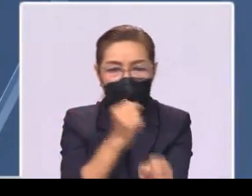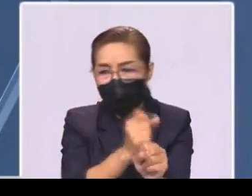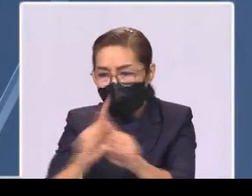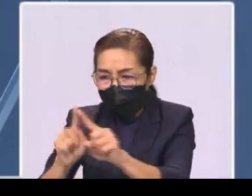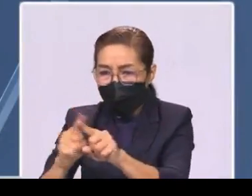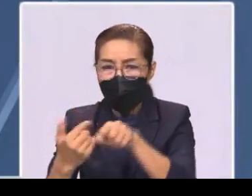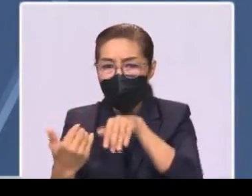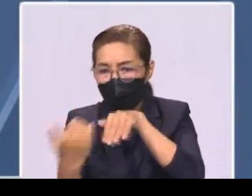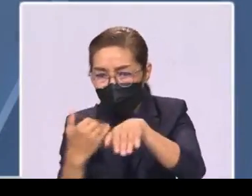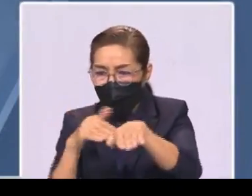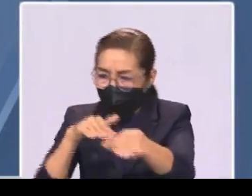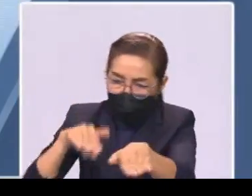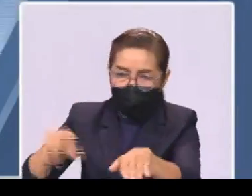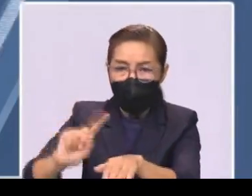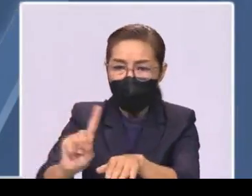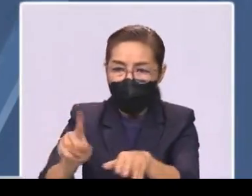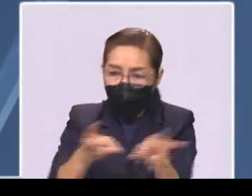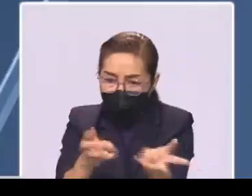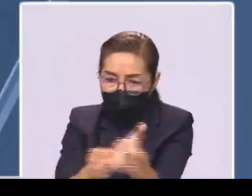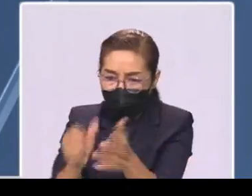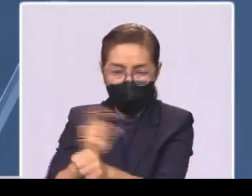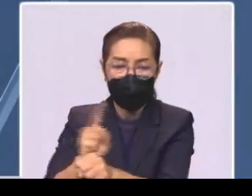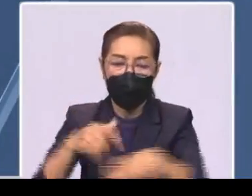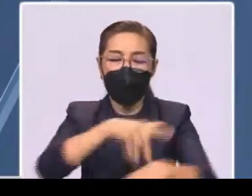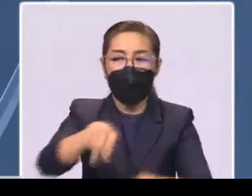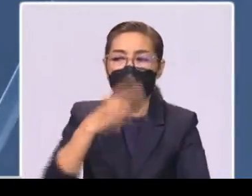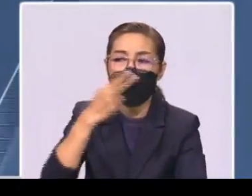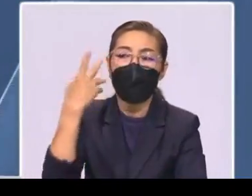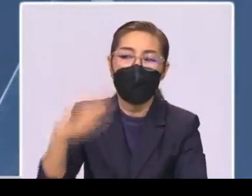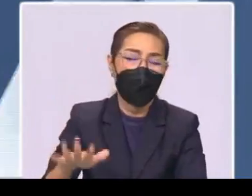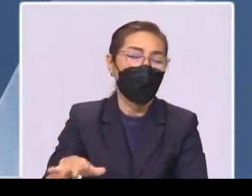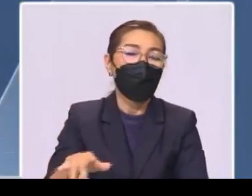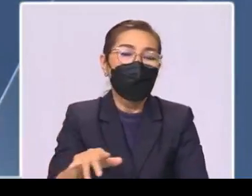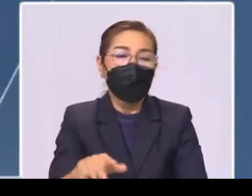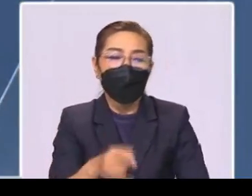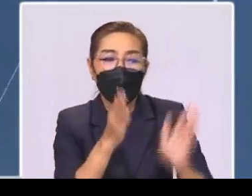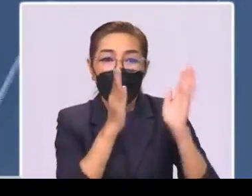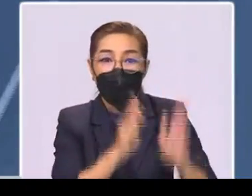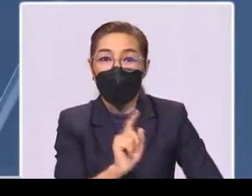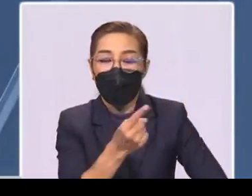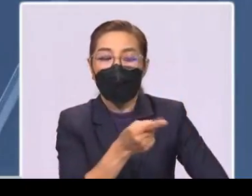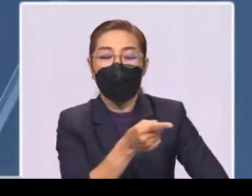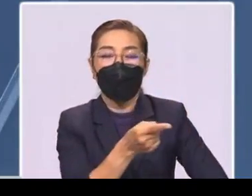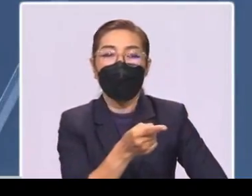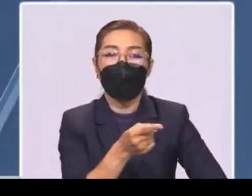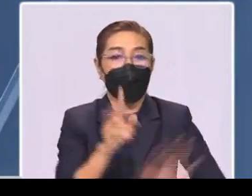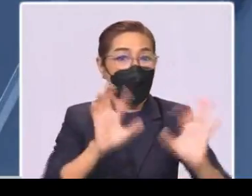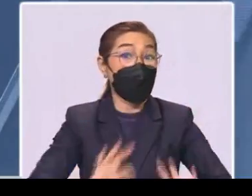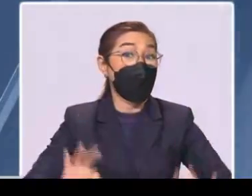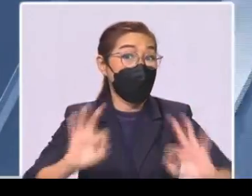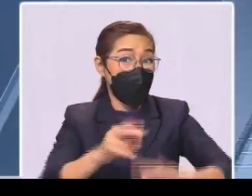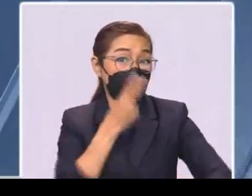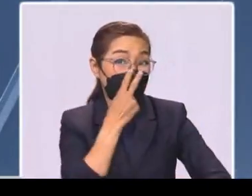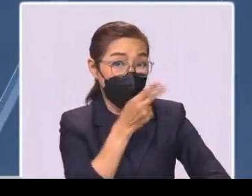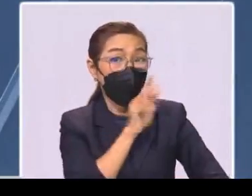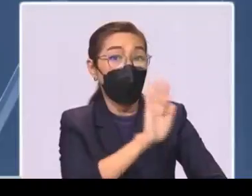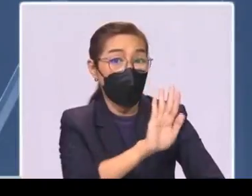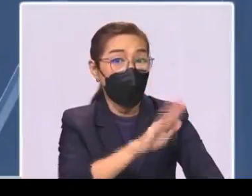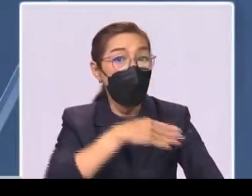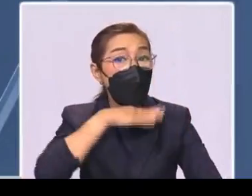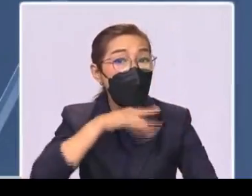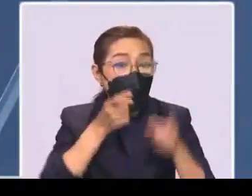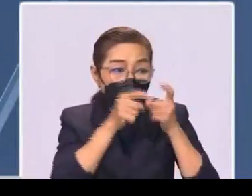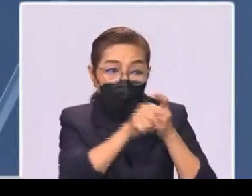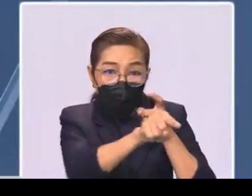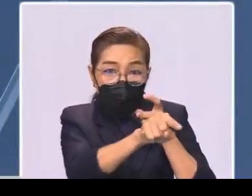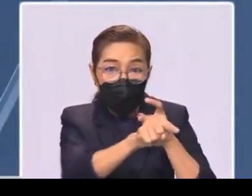จอค่ะเพราะฉะนั้นก็ไม่รู้สิแต่ว่าแหมก็ขึ้นอยู่กับเจ้าตัวเค้าด้วยนะคะขึ้นอยู่กับ